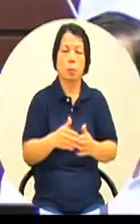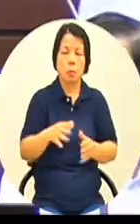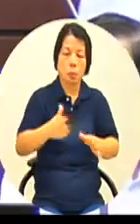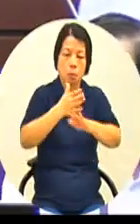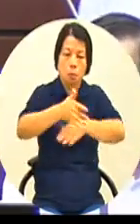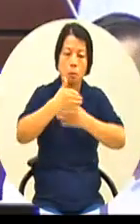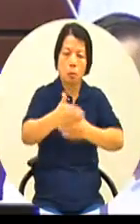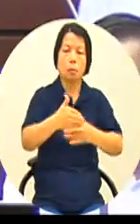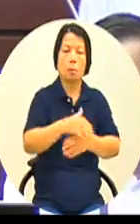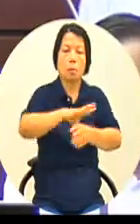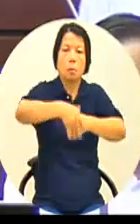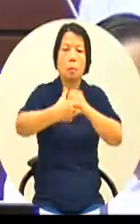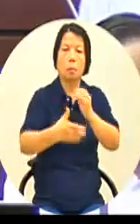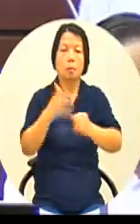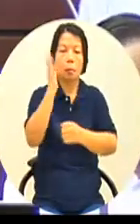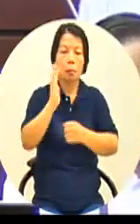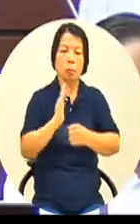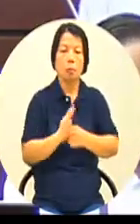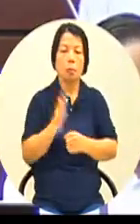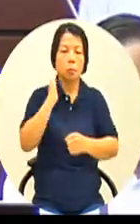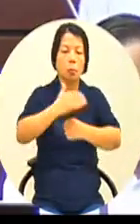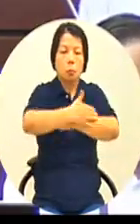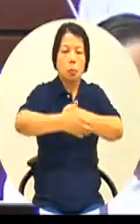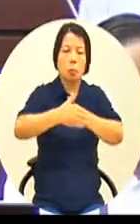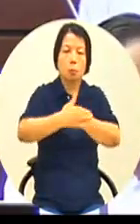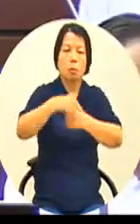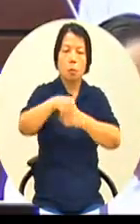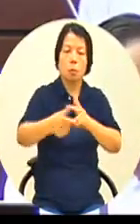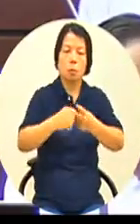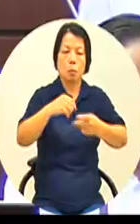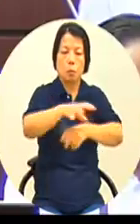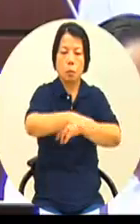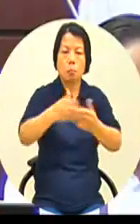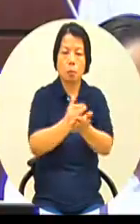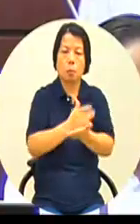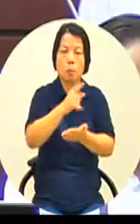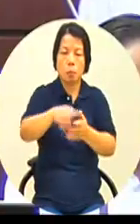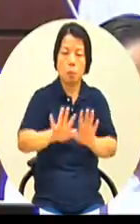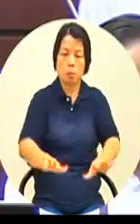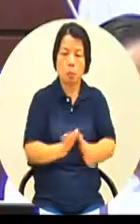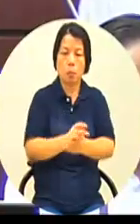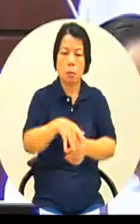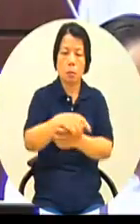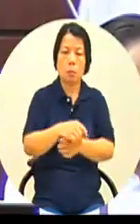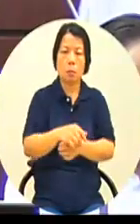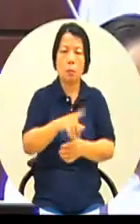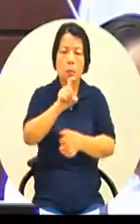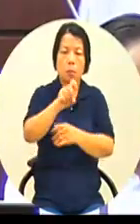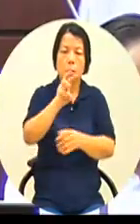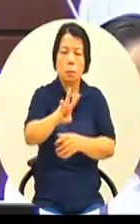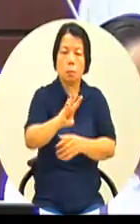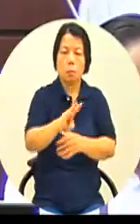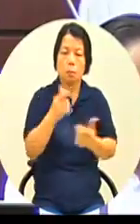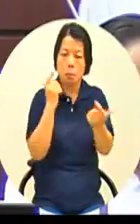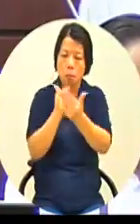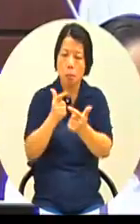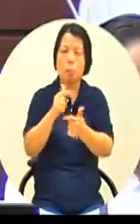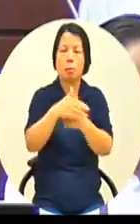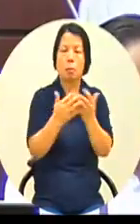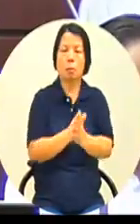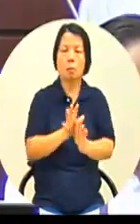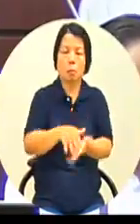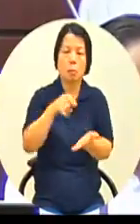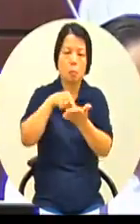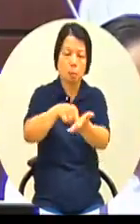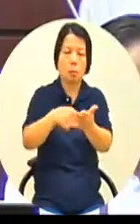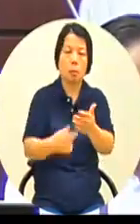程里面呢，包括水保啦、环评啦等等，哈，目前呢有13间，哈，已经完成审查是没有问题的，哈。所以后